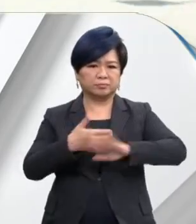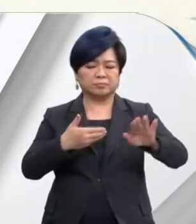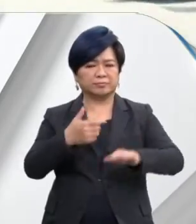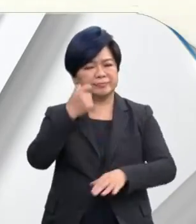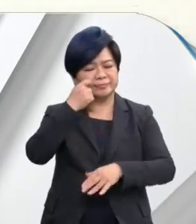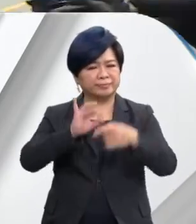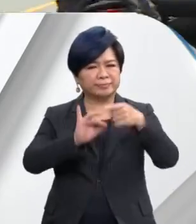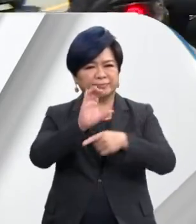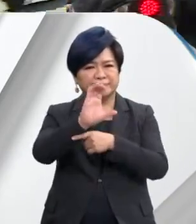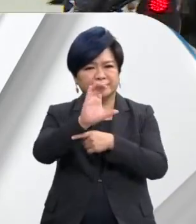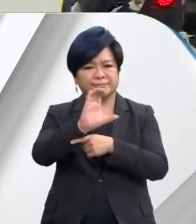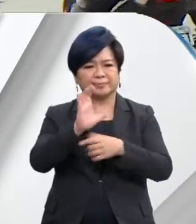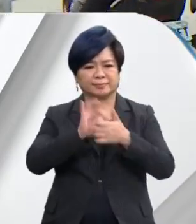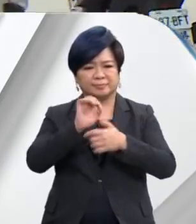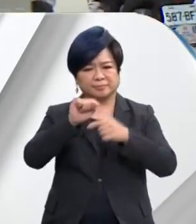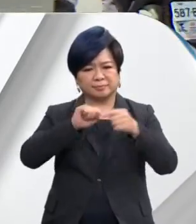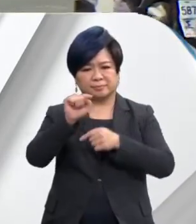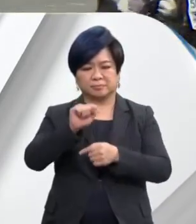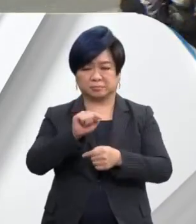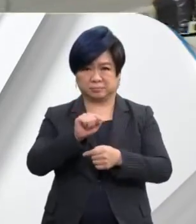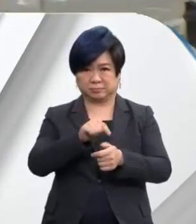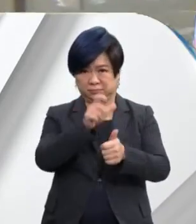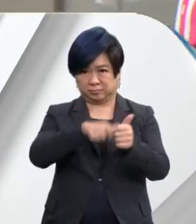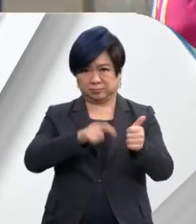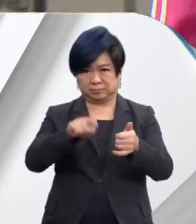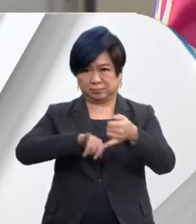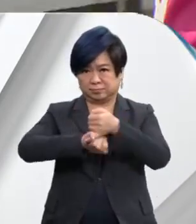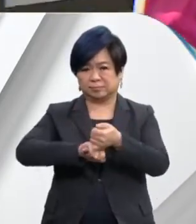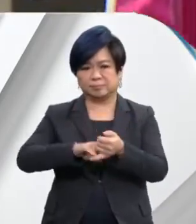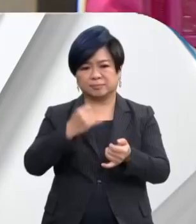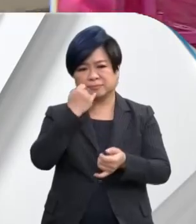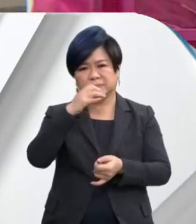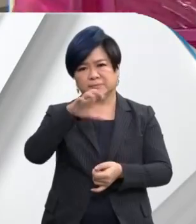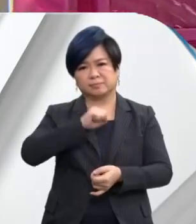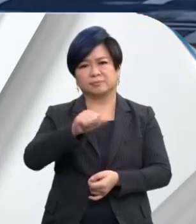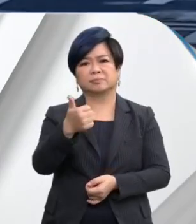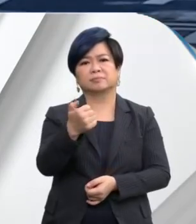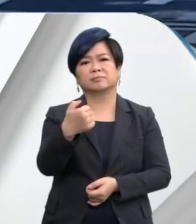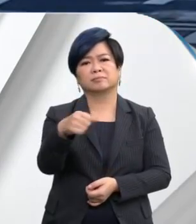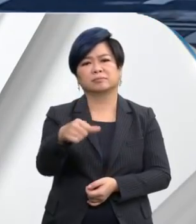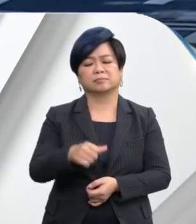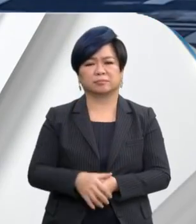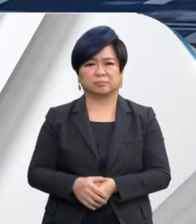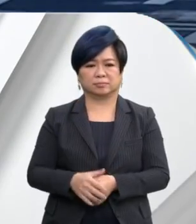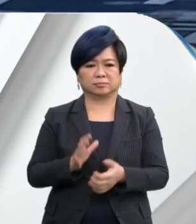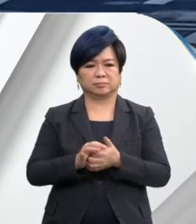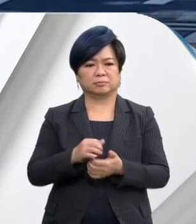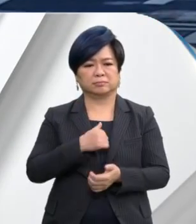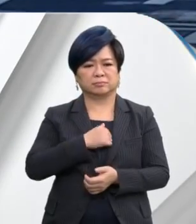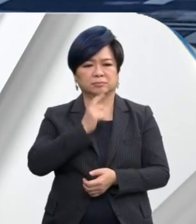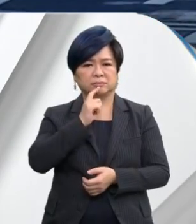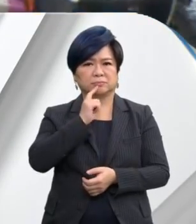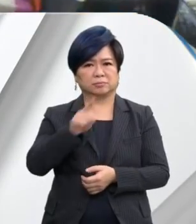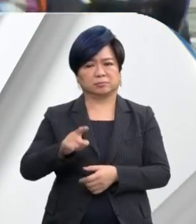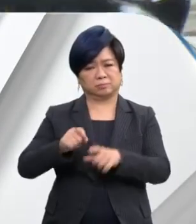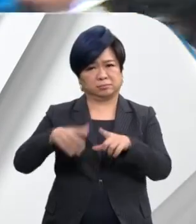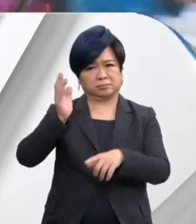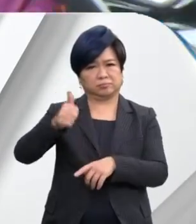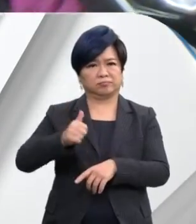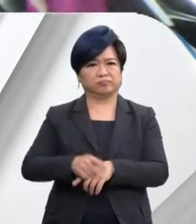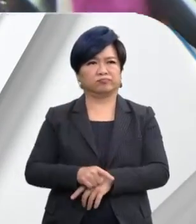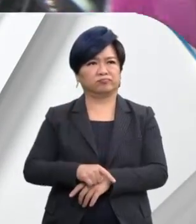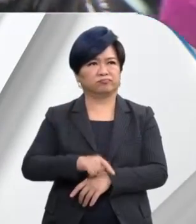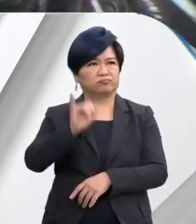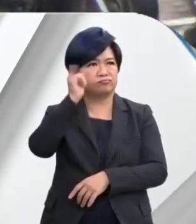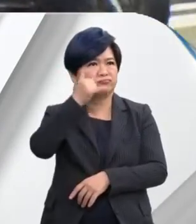到求生，所以平均一三年大众主分担，像昨天拿到55元。不过工会讲，业主一直唔肯坐下来打